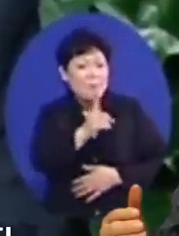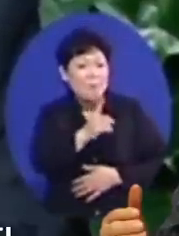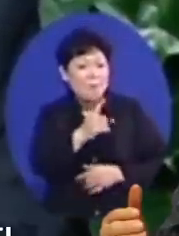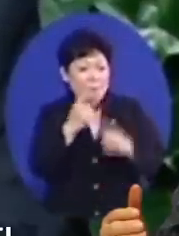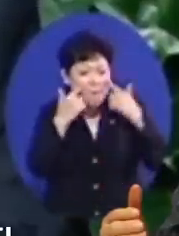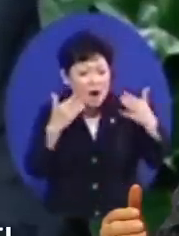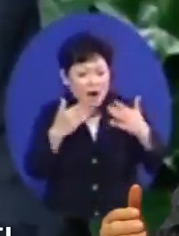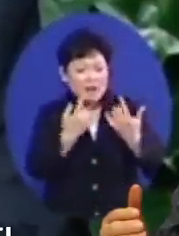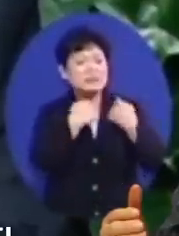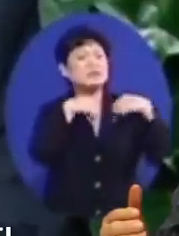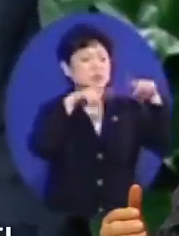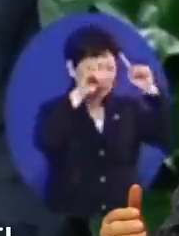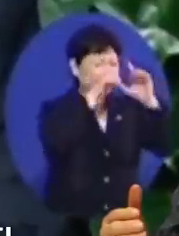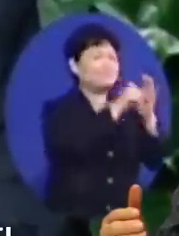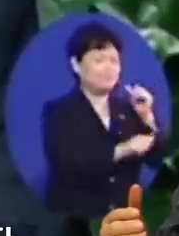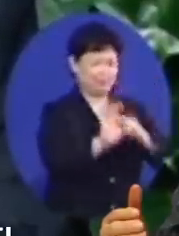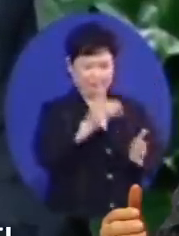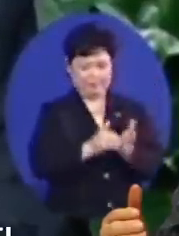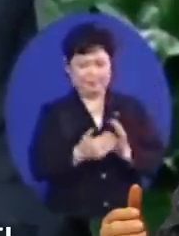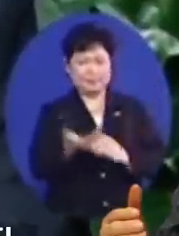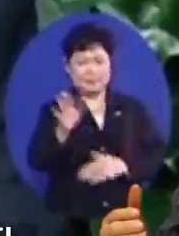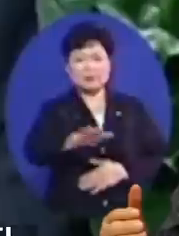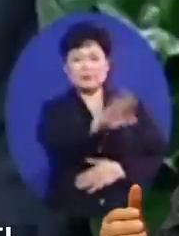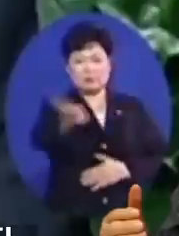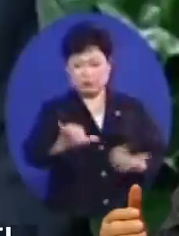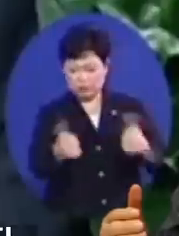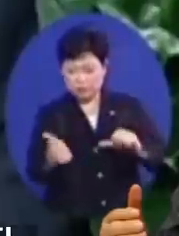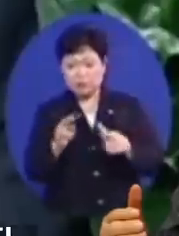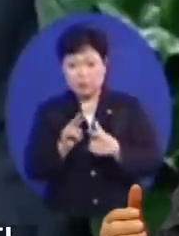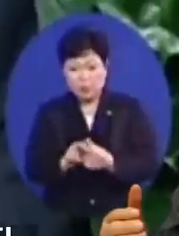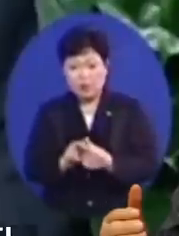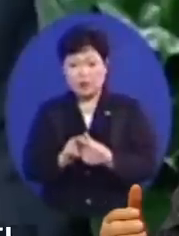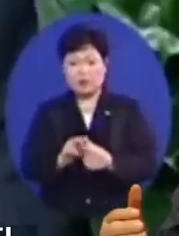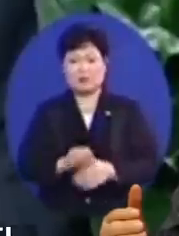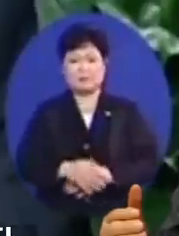않습니까? 그런데 우리는 죽음과